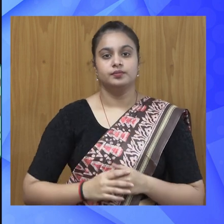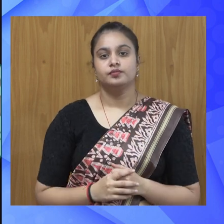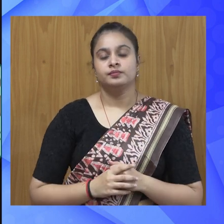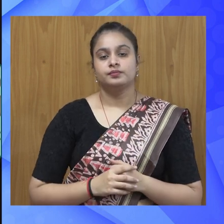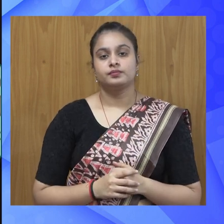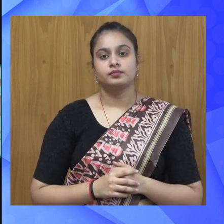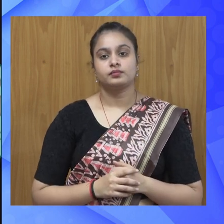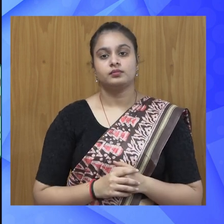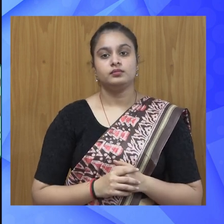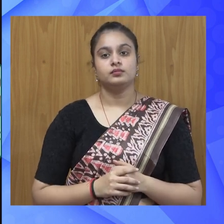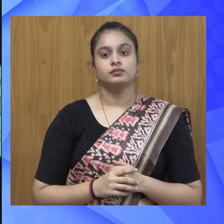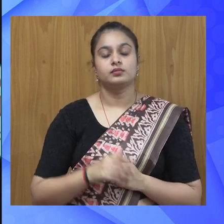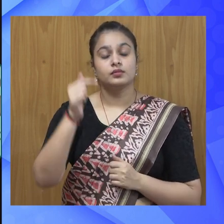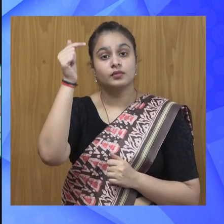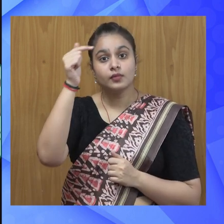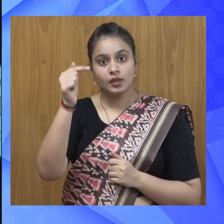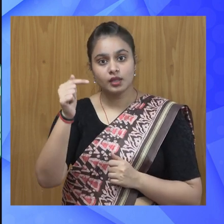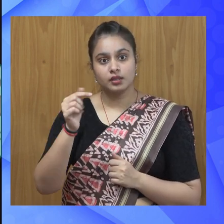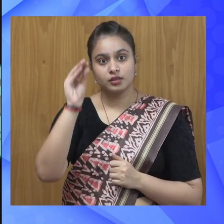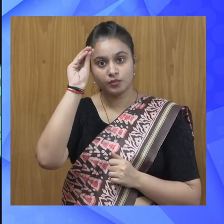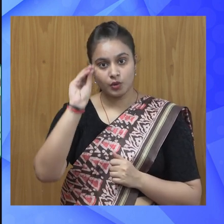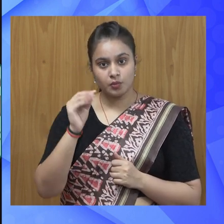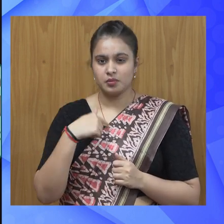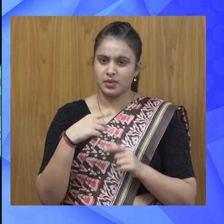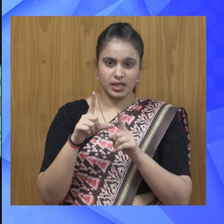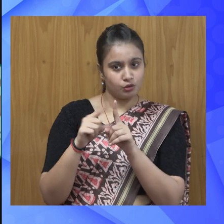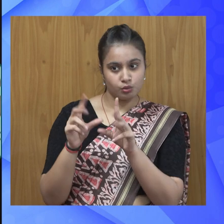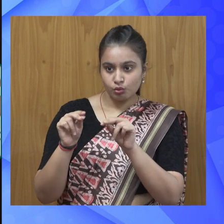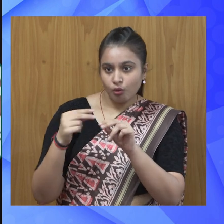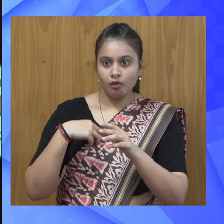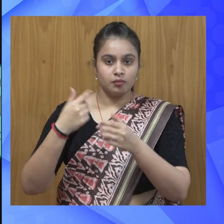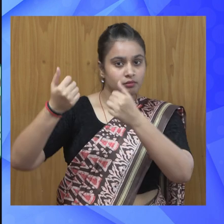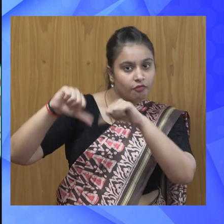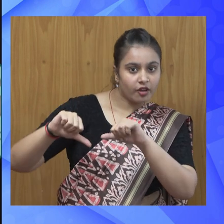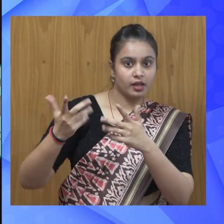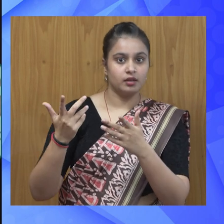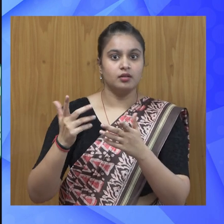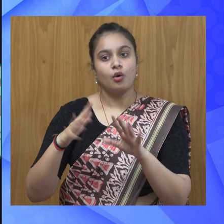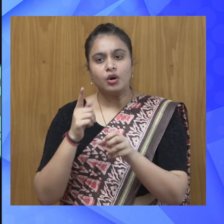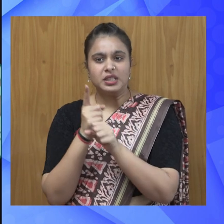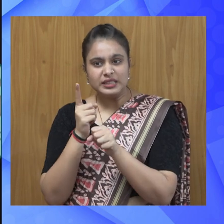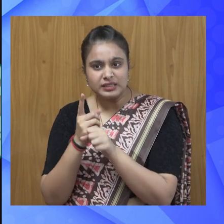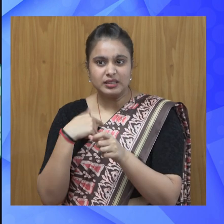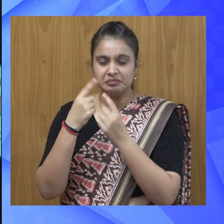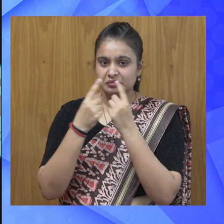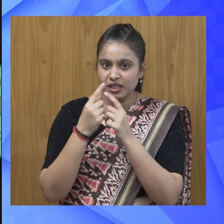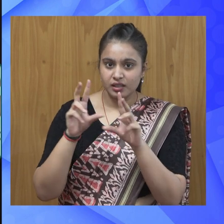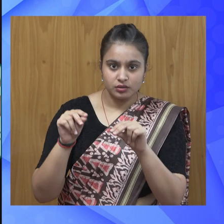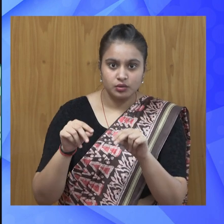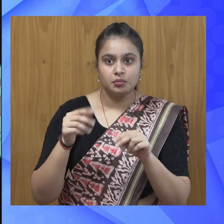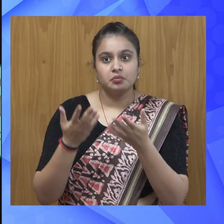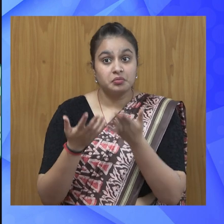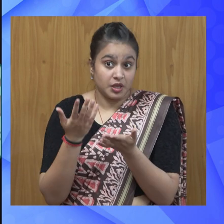आप देखें जो आपके नेगेटिव थॉट है, मैं कर नहीं सकता, मेरे से हो नहीं सकता, या टीचर ने मुझसे बात नहीं की तो मतलब